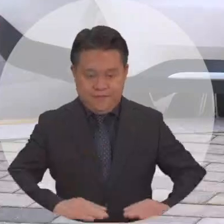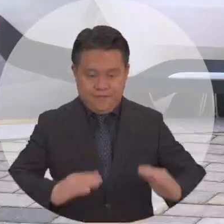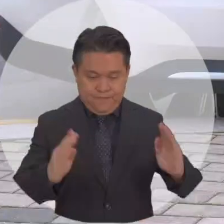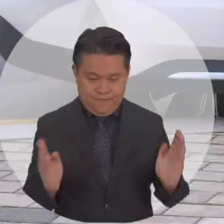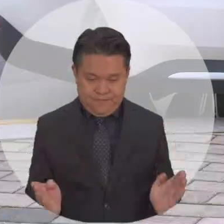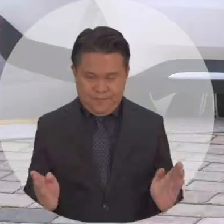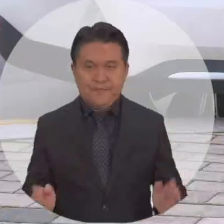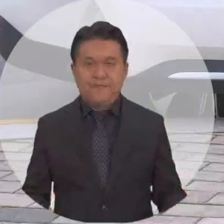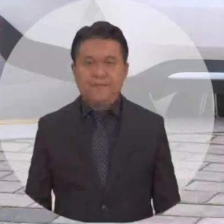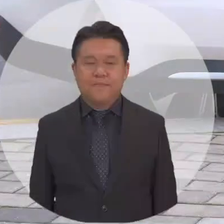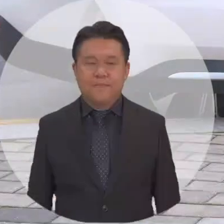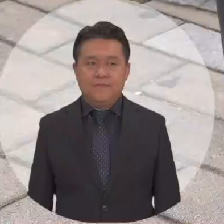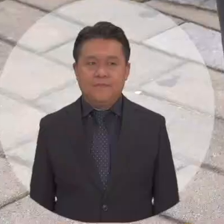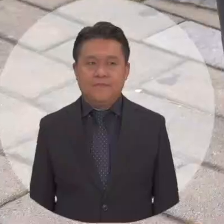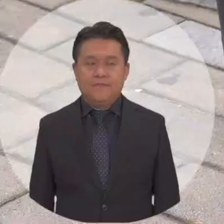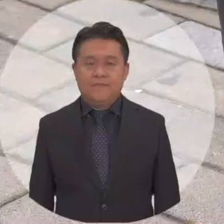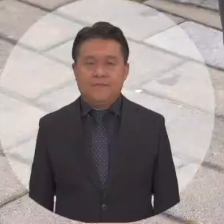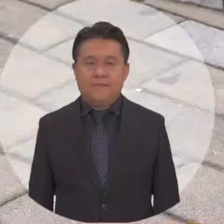올려놓습니다.